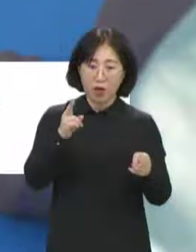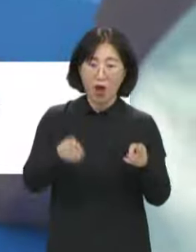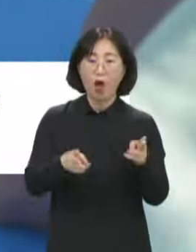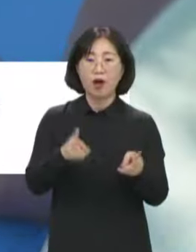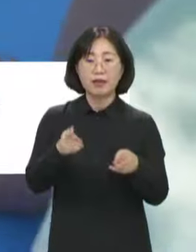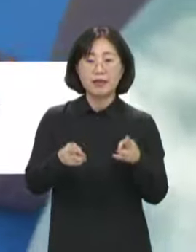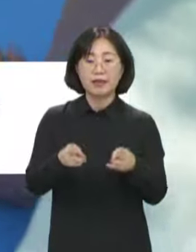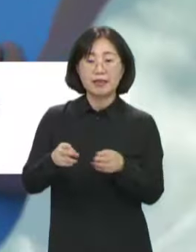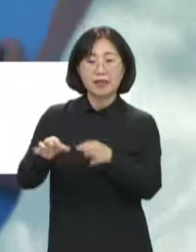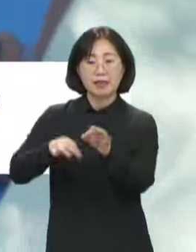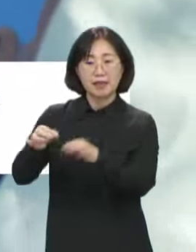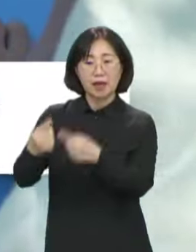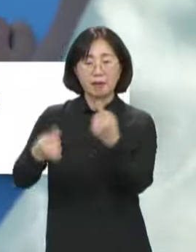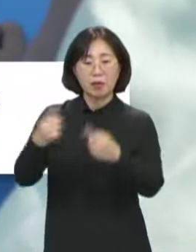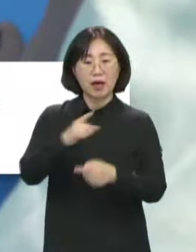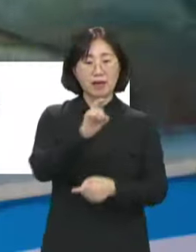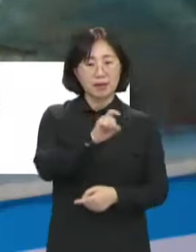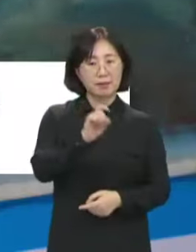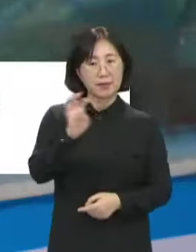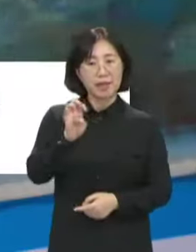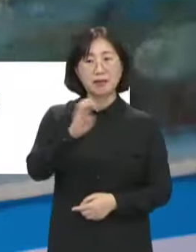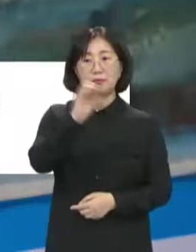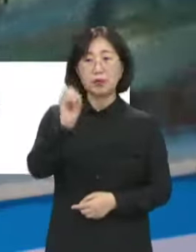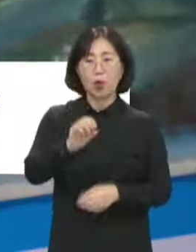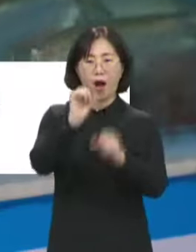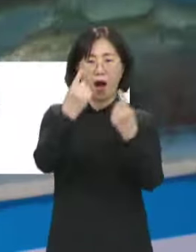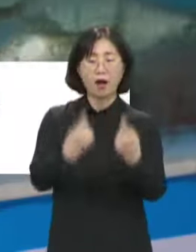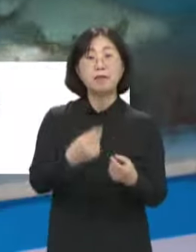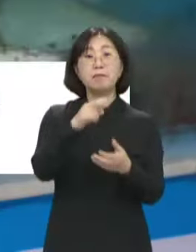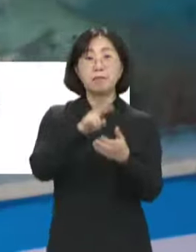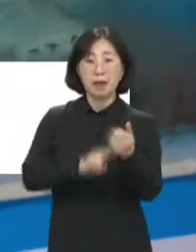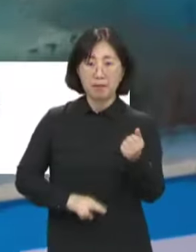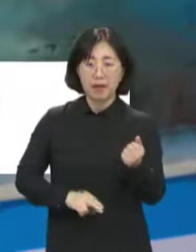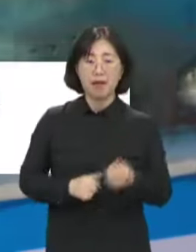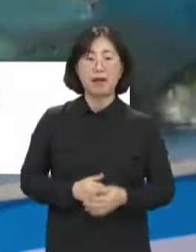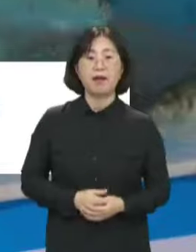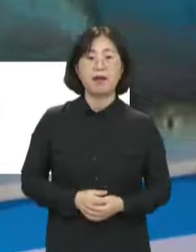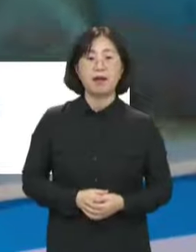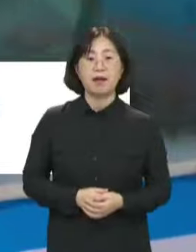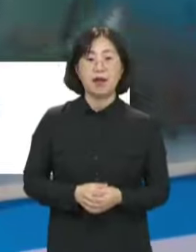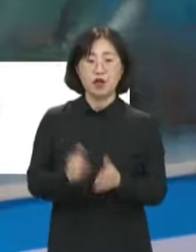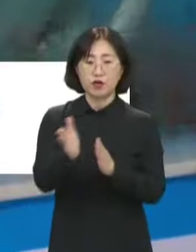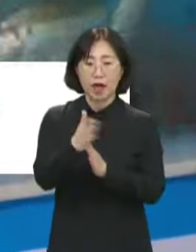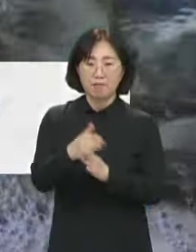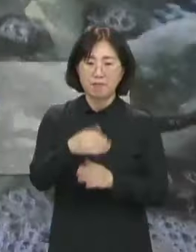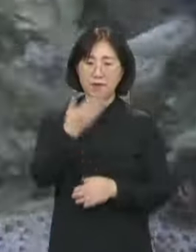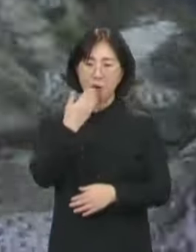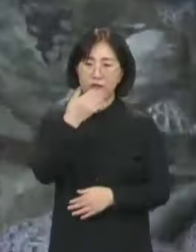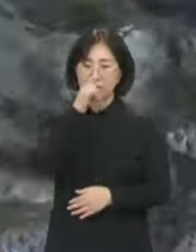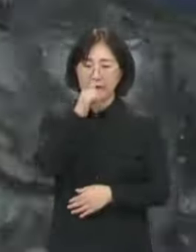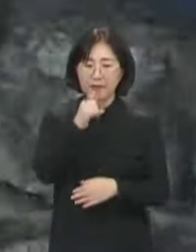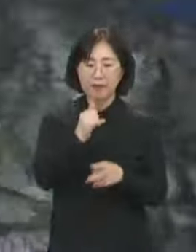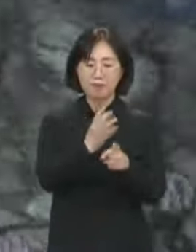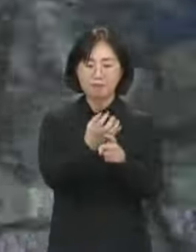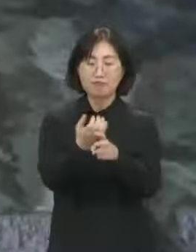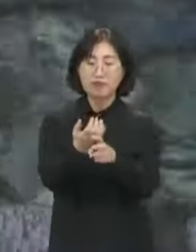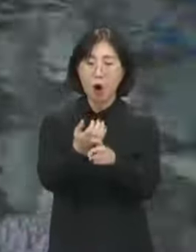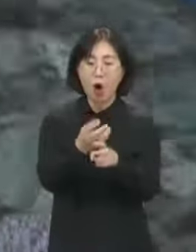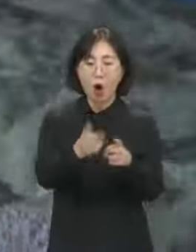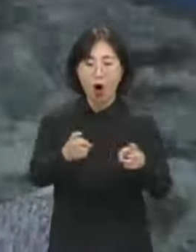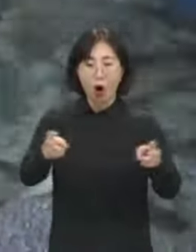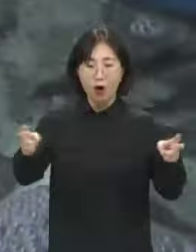수산물을 시중가보다 약 10에서 40% 저렴한 가격으로 판매하고 제철 수산물을 맛볼 수 있는 푸드트럭이